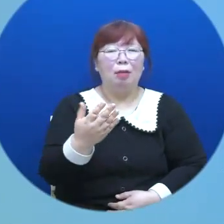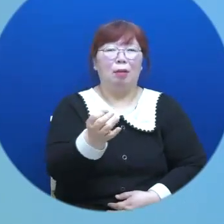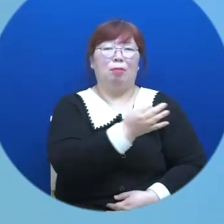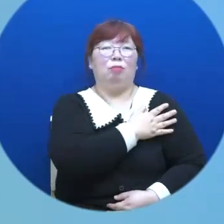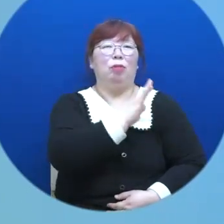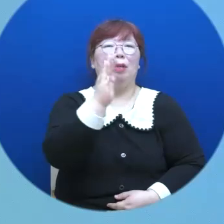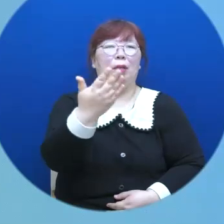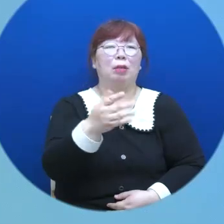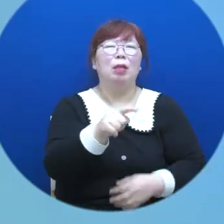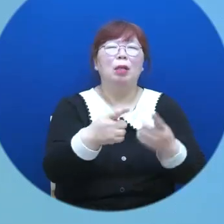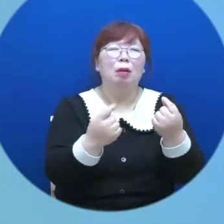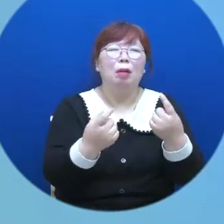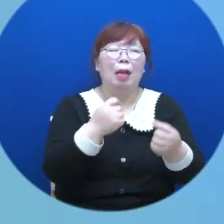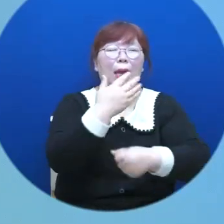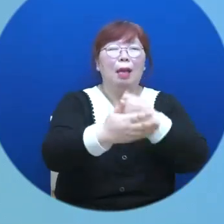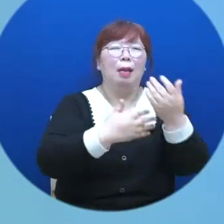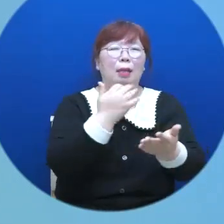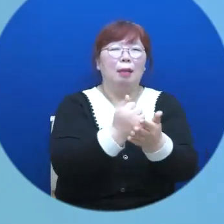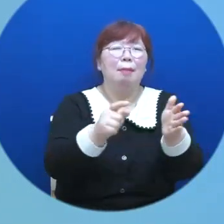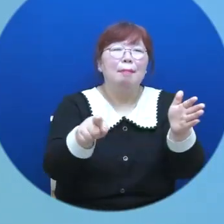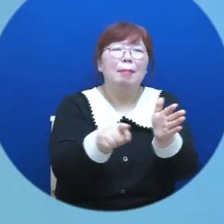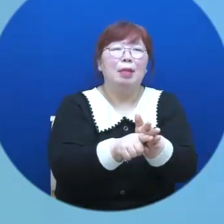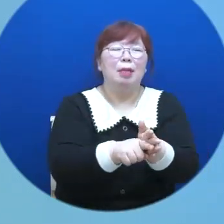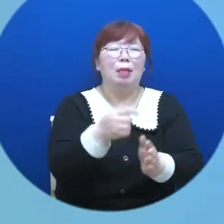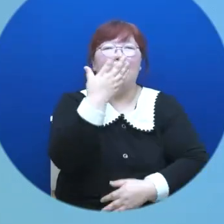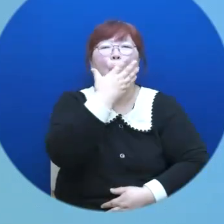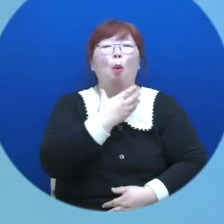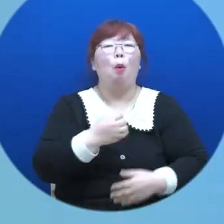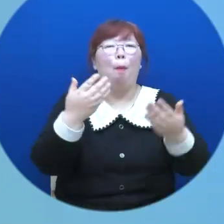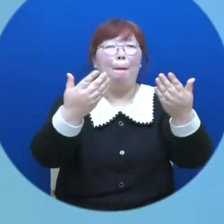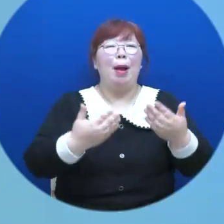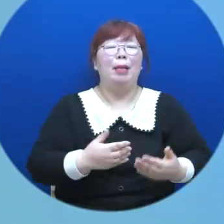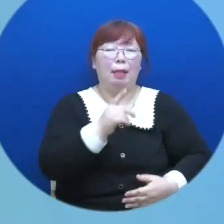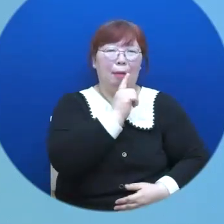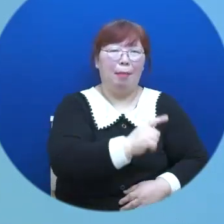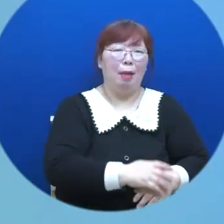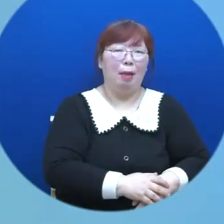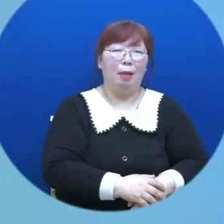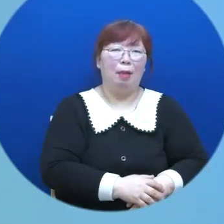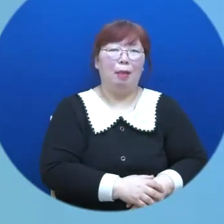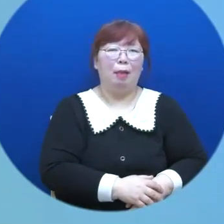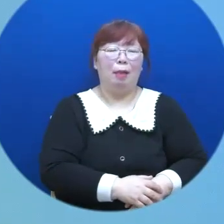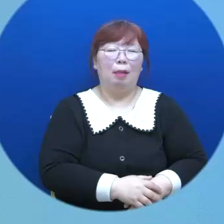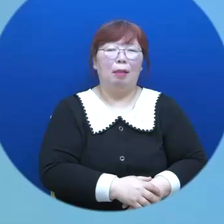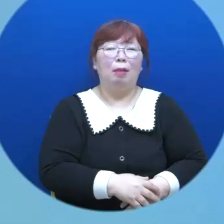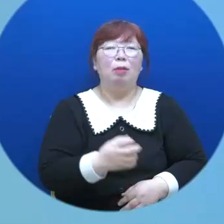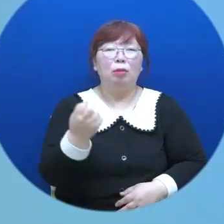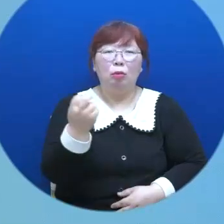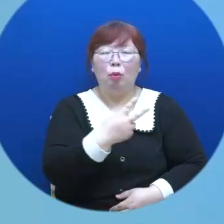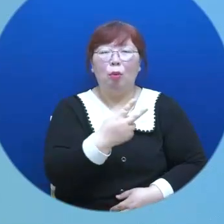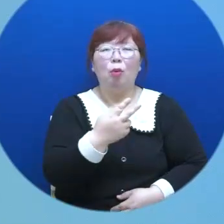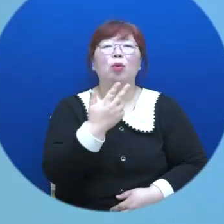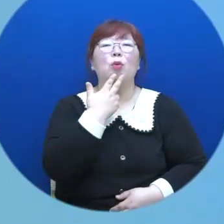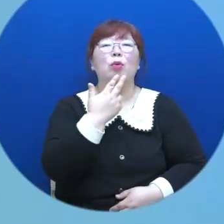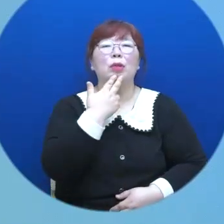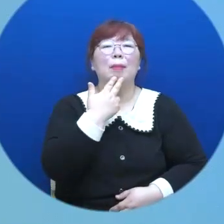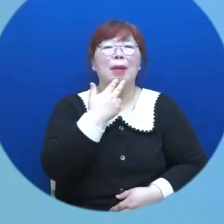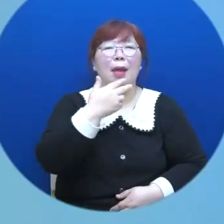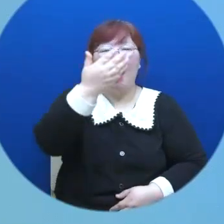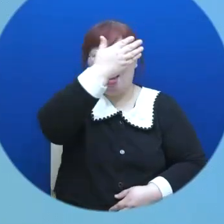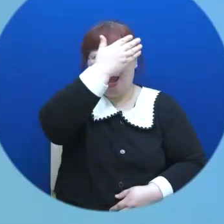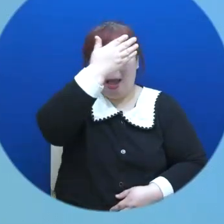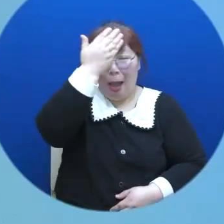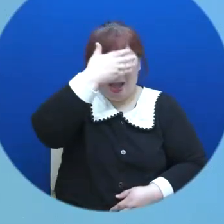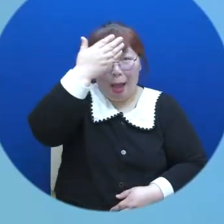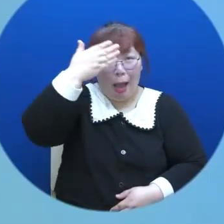있더구나. 아니, 이삭 얘기만 했겠어요? 요셉의 증조 할아버지